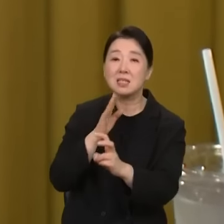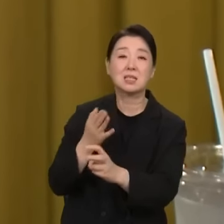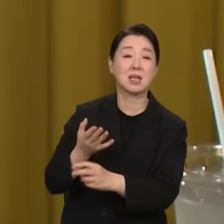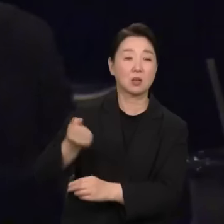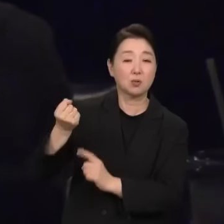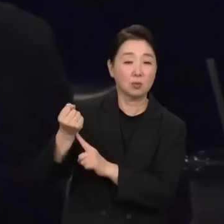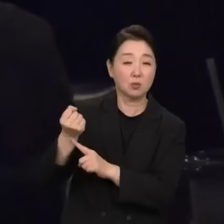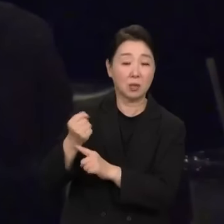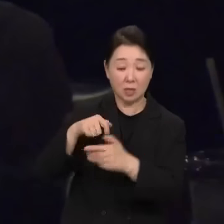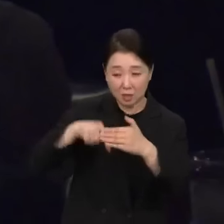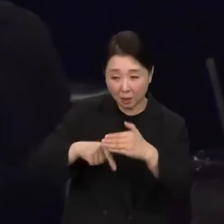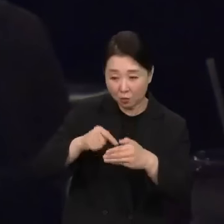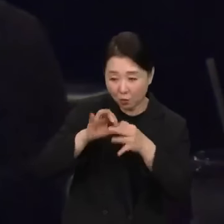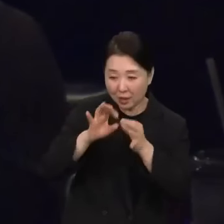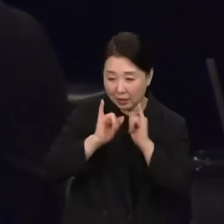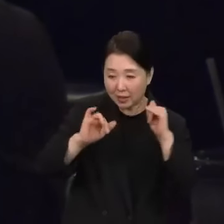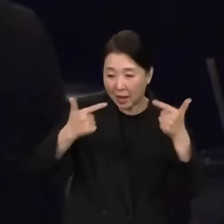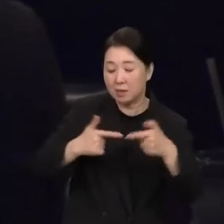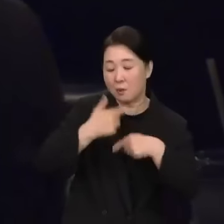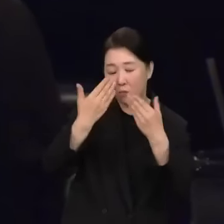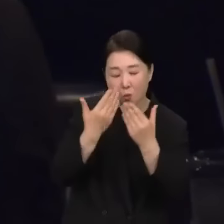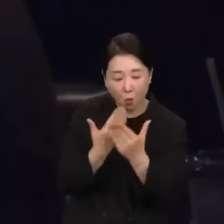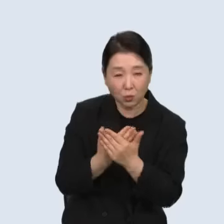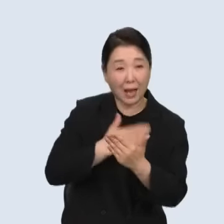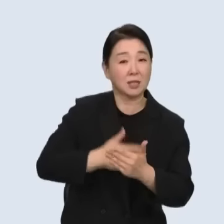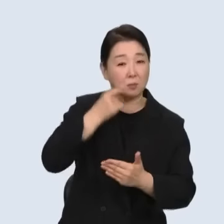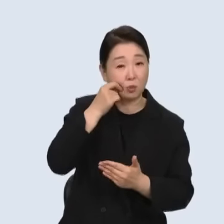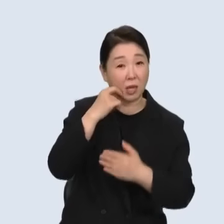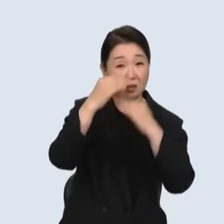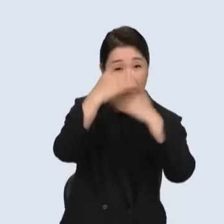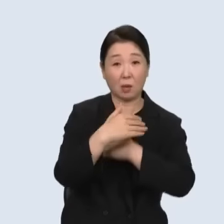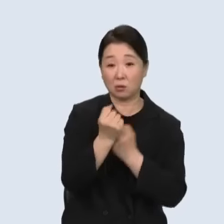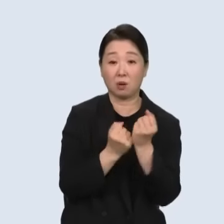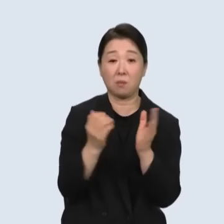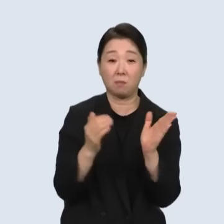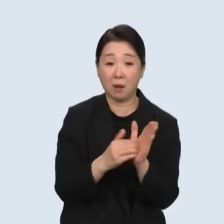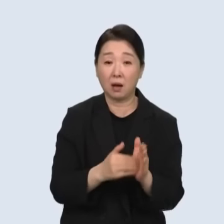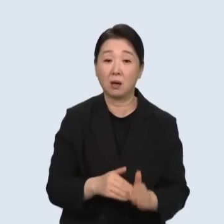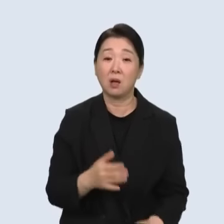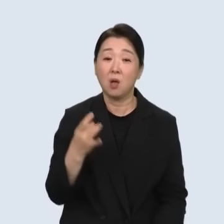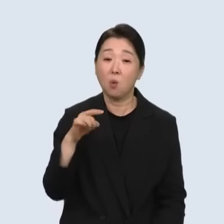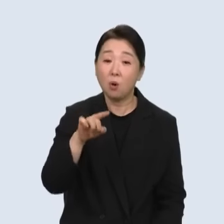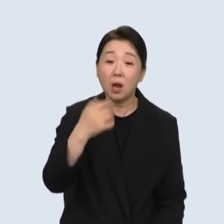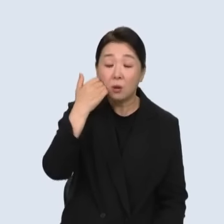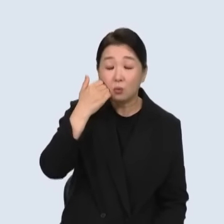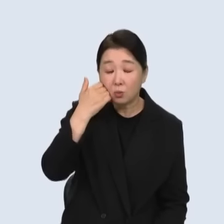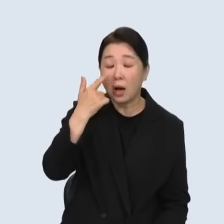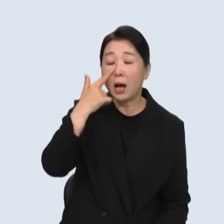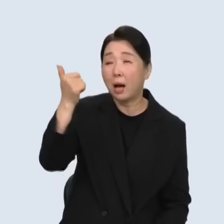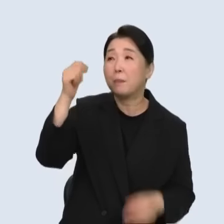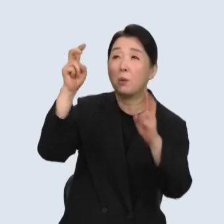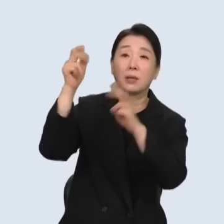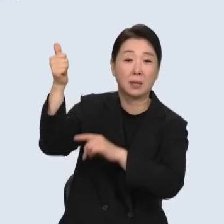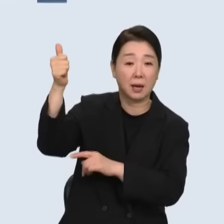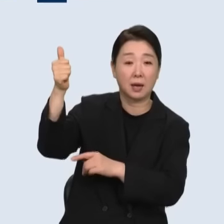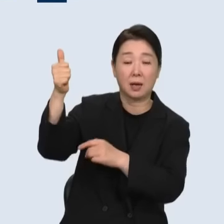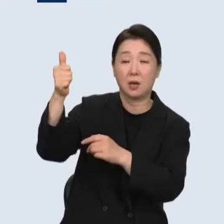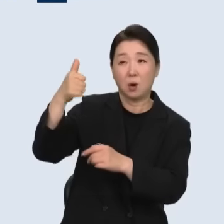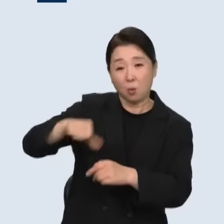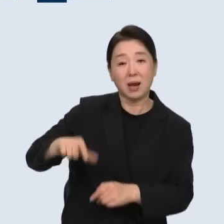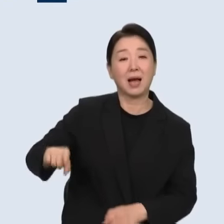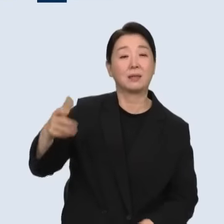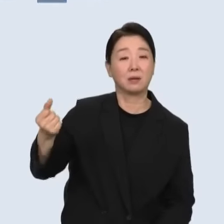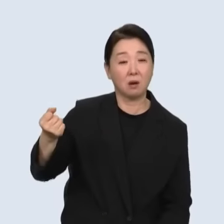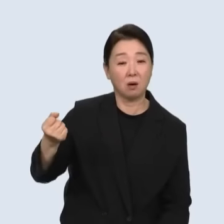관계자가 아니라면 파악하기 힘든 내용들을 말합니다. 그러니까 이제 원래 그게 거지. 아버지가 회장으로 있는데 상장살